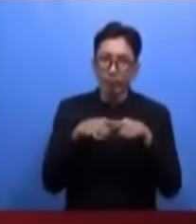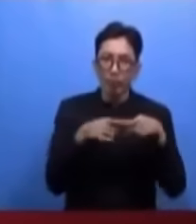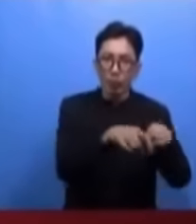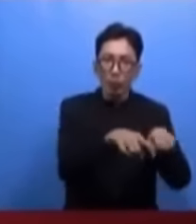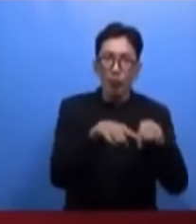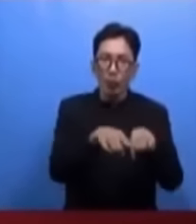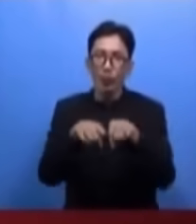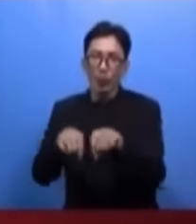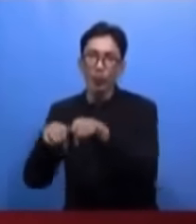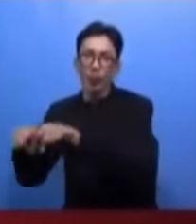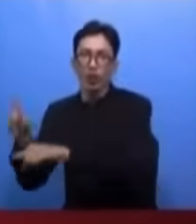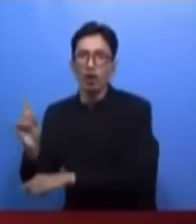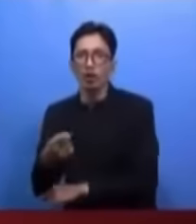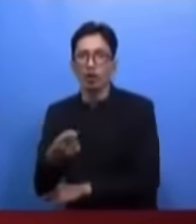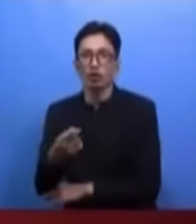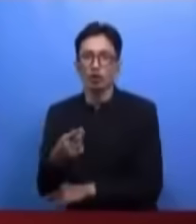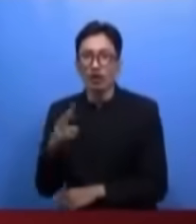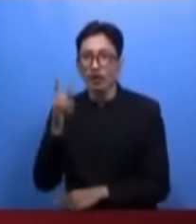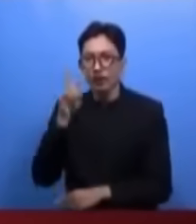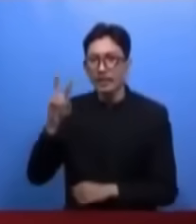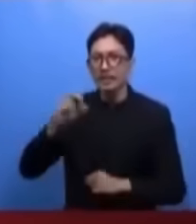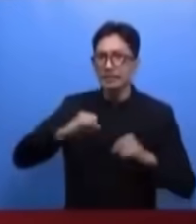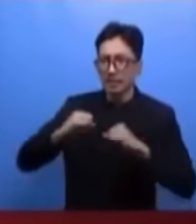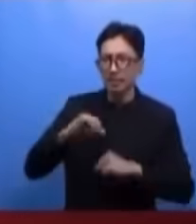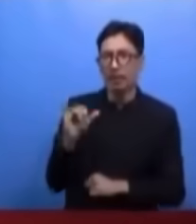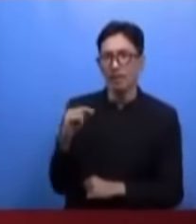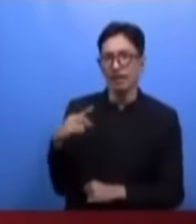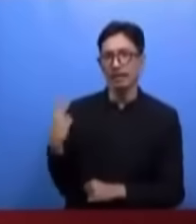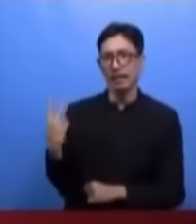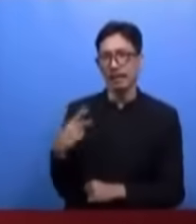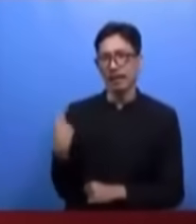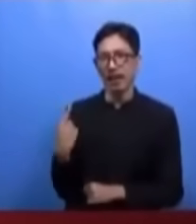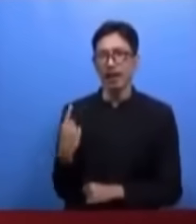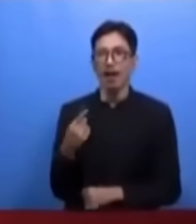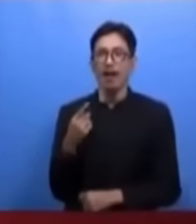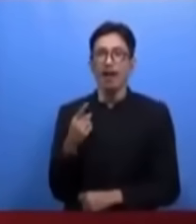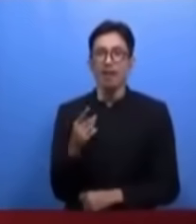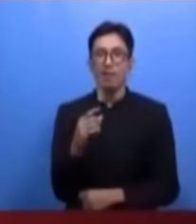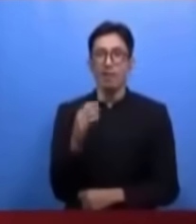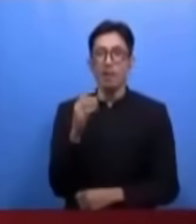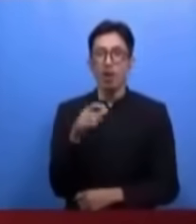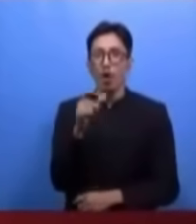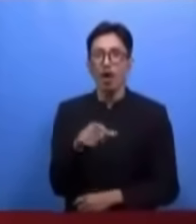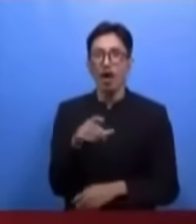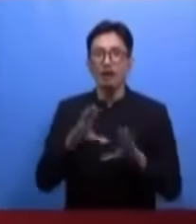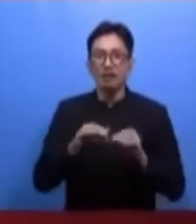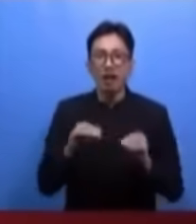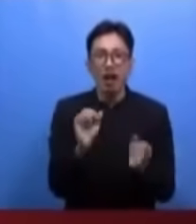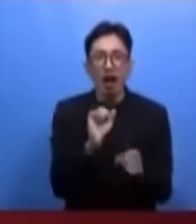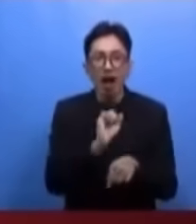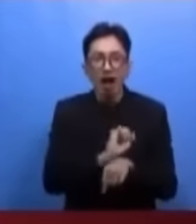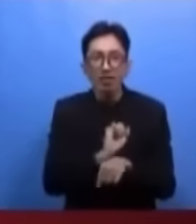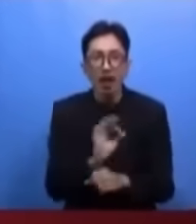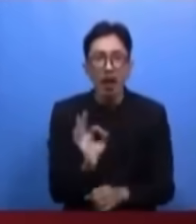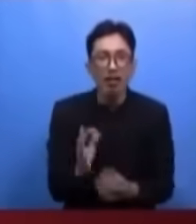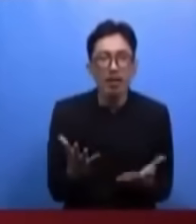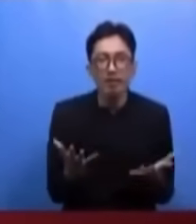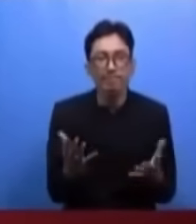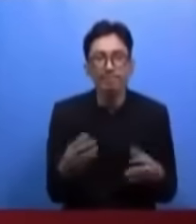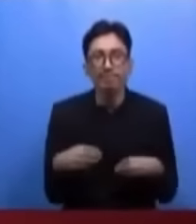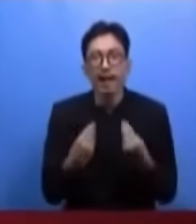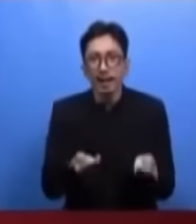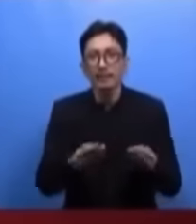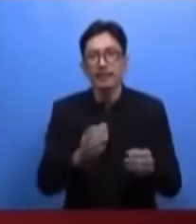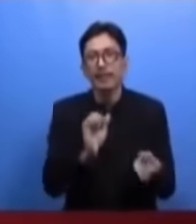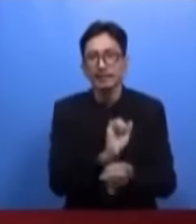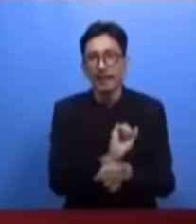visi misi Airin Ade pun juga sama. Bagaimana persoalan pengangguran kita atasi dengan bagaimana kita mendidik anak-anak kita, karena